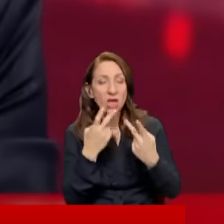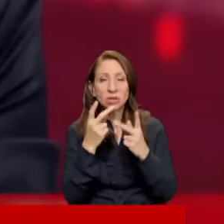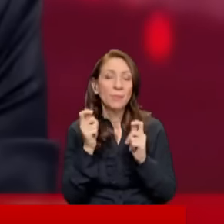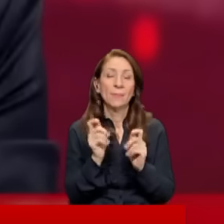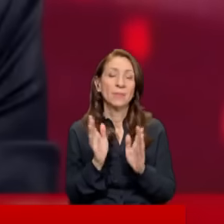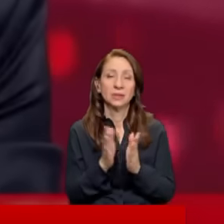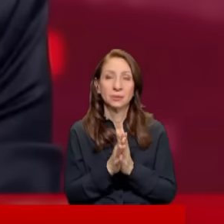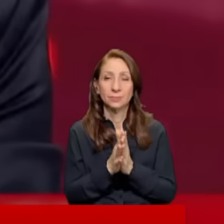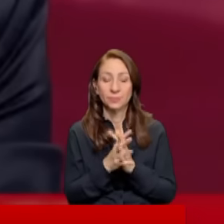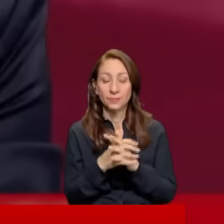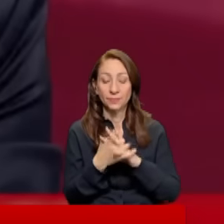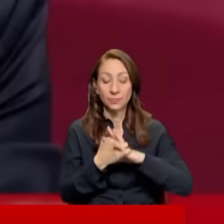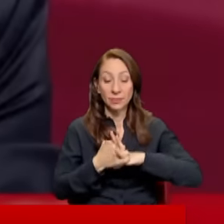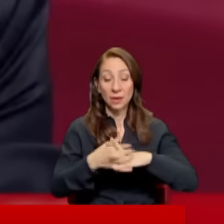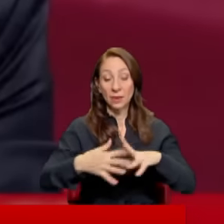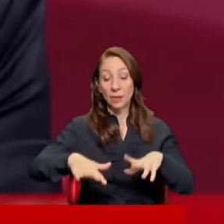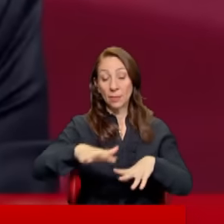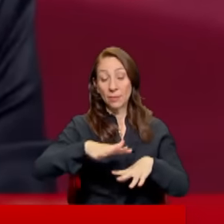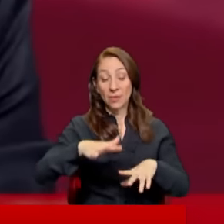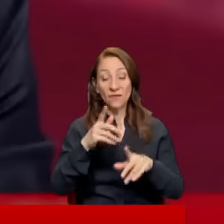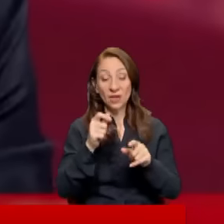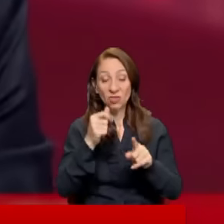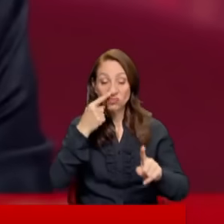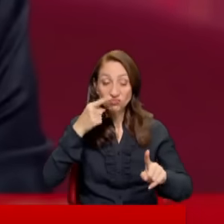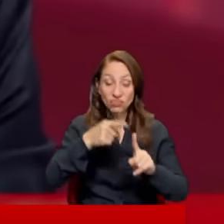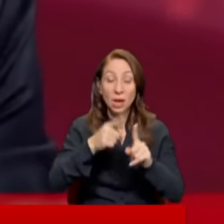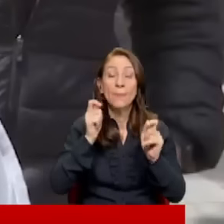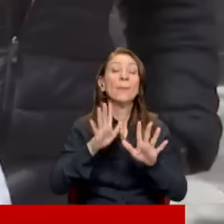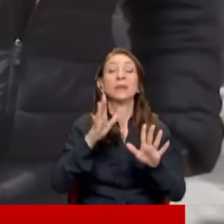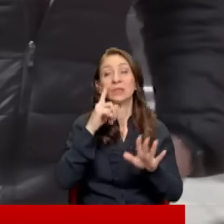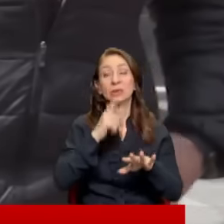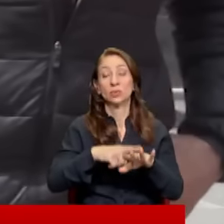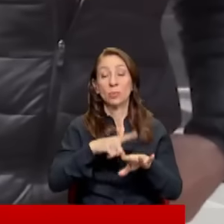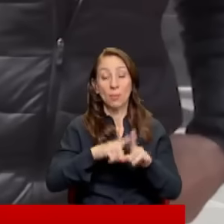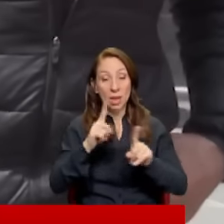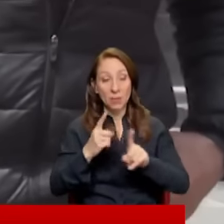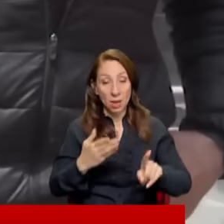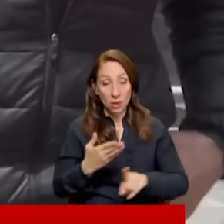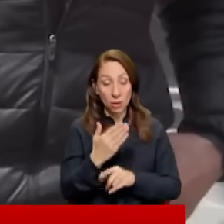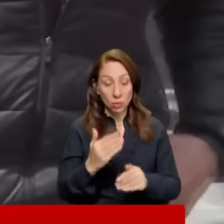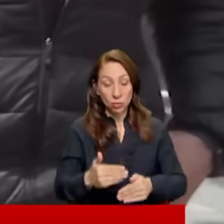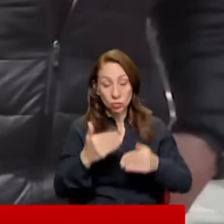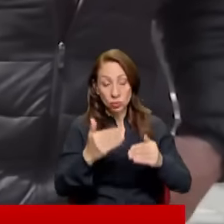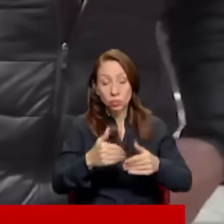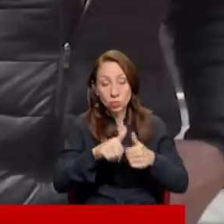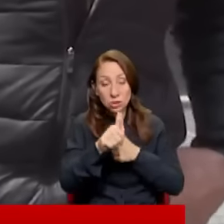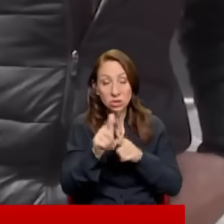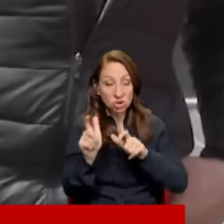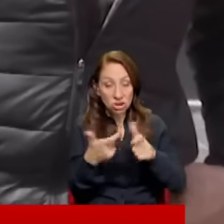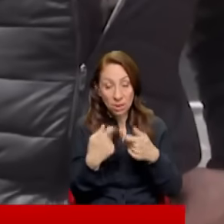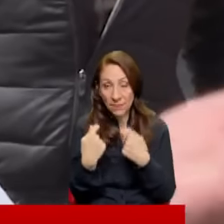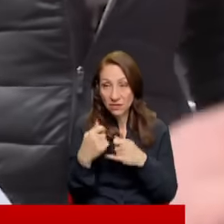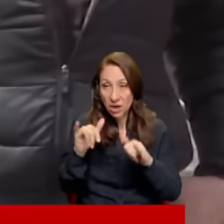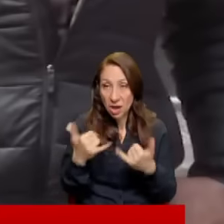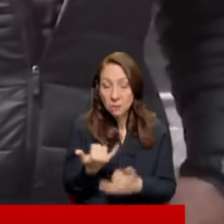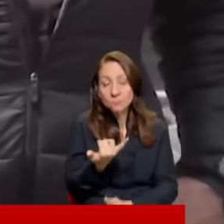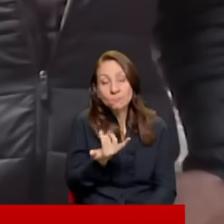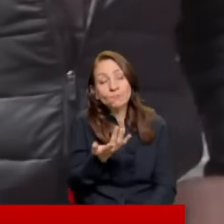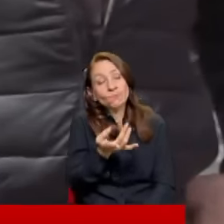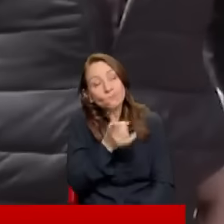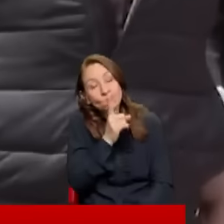yapmadı piyasada fiyatlara müdahale edilmemesi gerektiğine inanıyorum memeye versek uzayacak taşınsa daha çok Maliyet